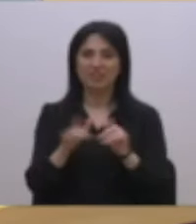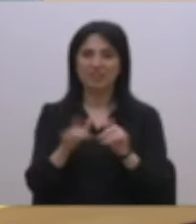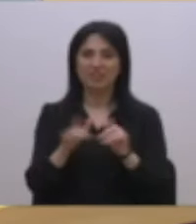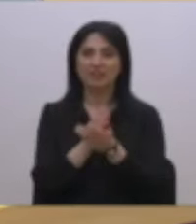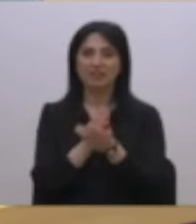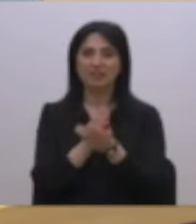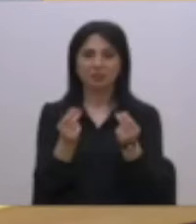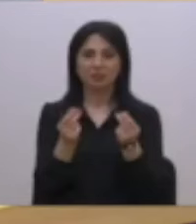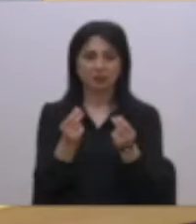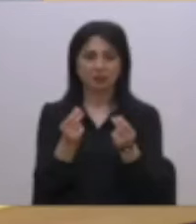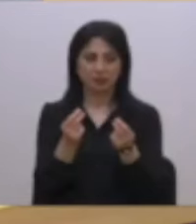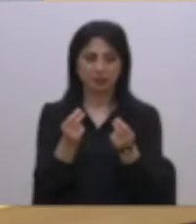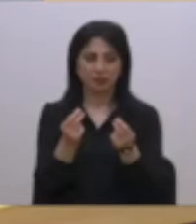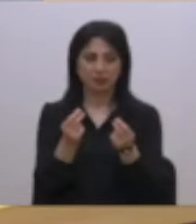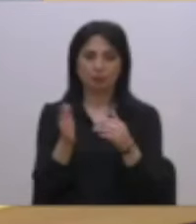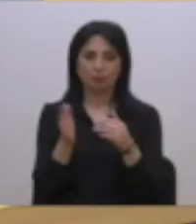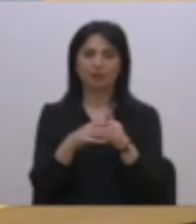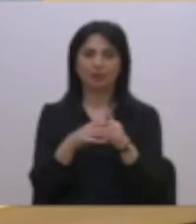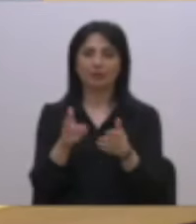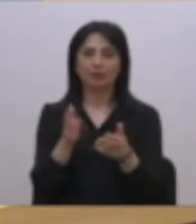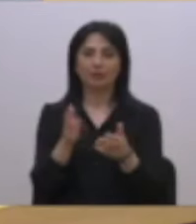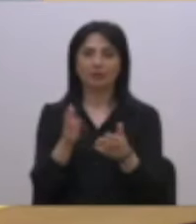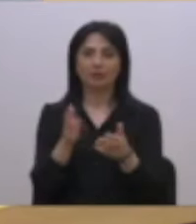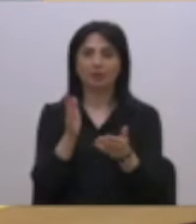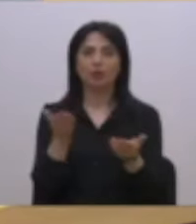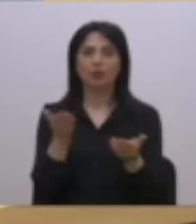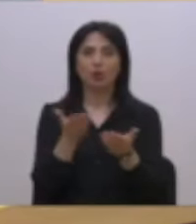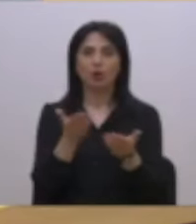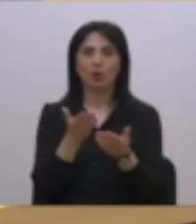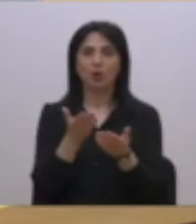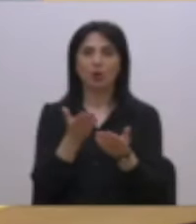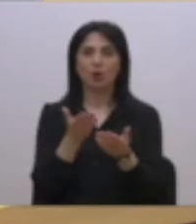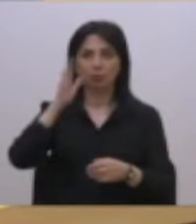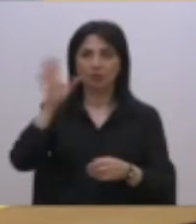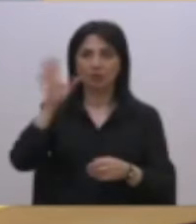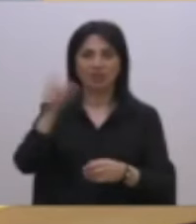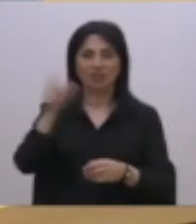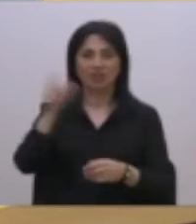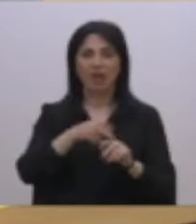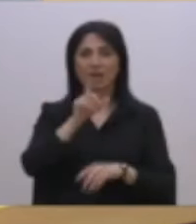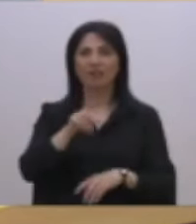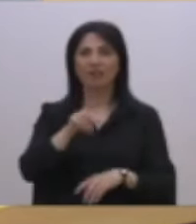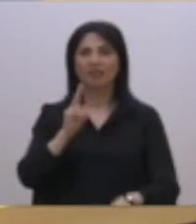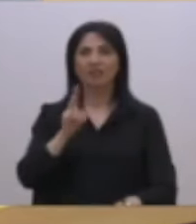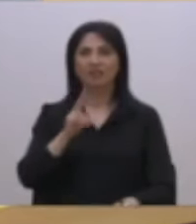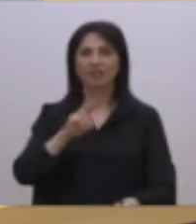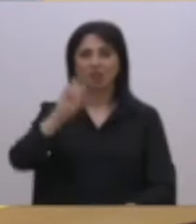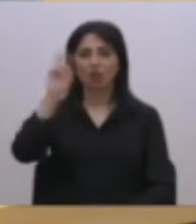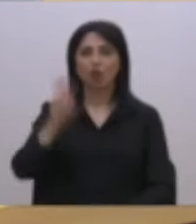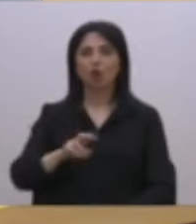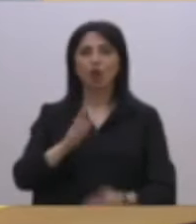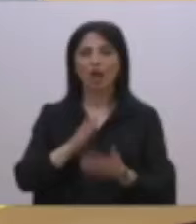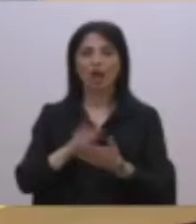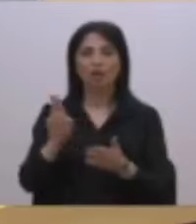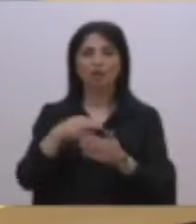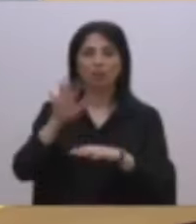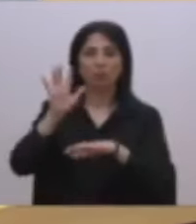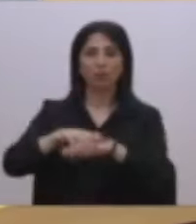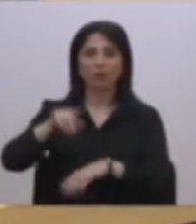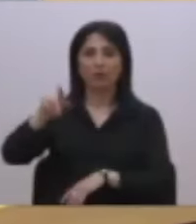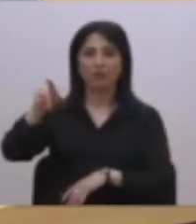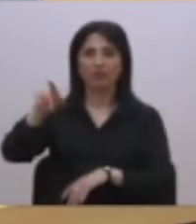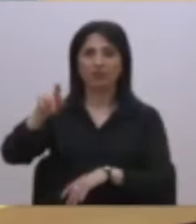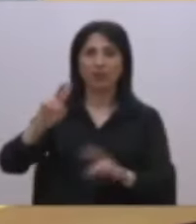არის ფინანსური სანქციები, რომელიც დაეკისრება ყველა იმ ადამიანს, რომელსაც დოლარში აქვს ანგარიშები და